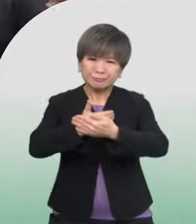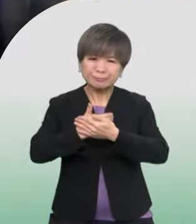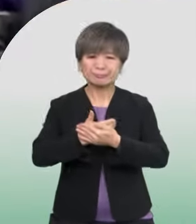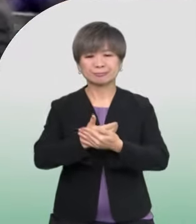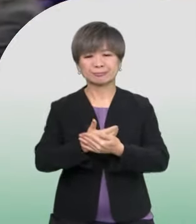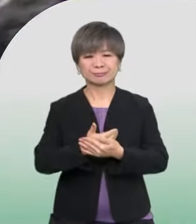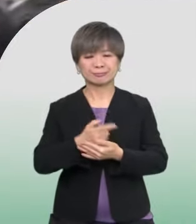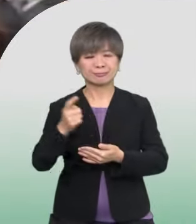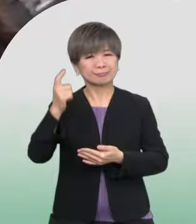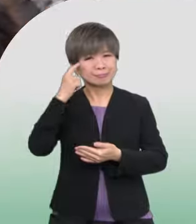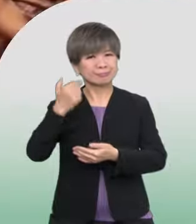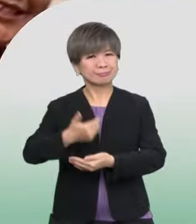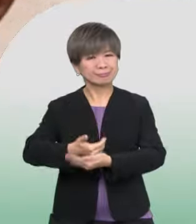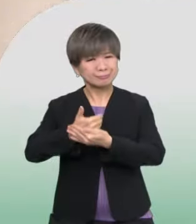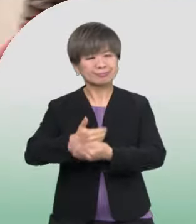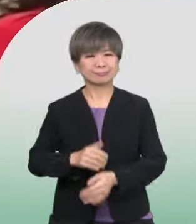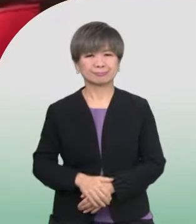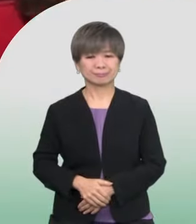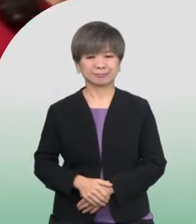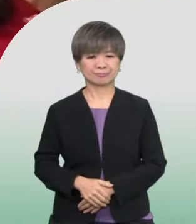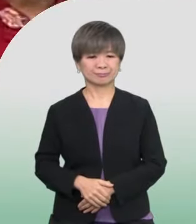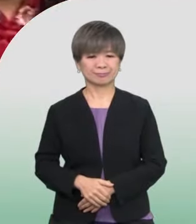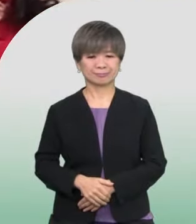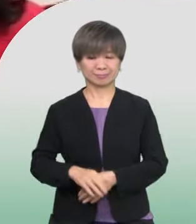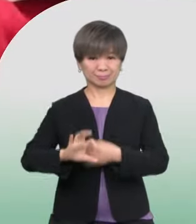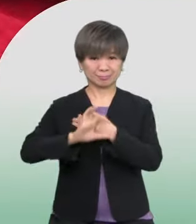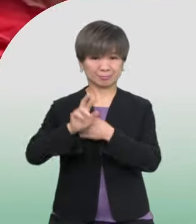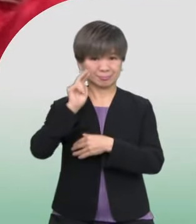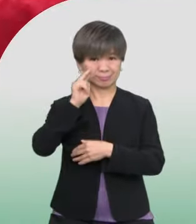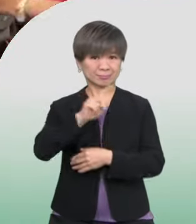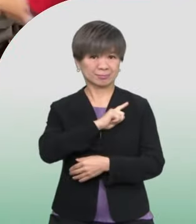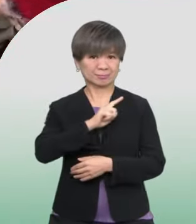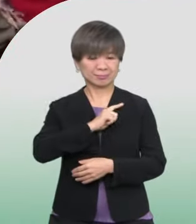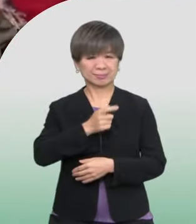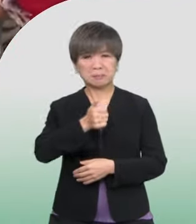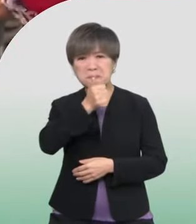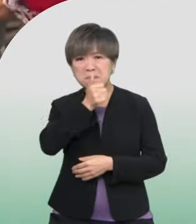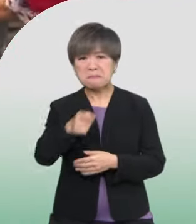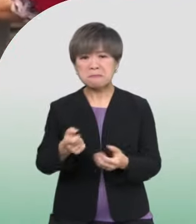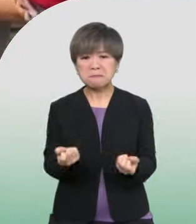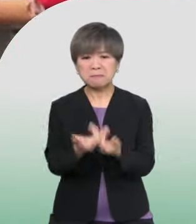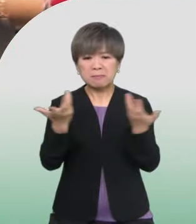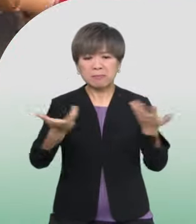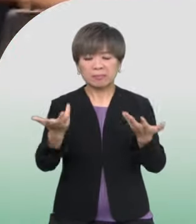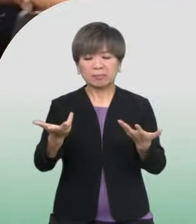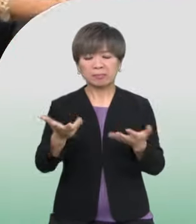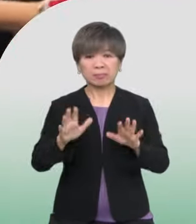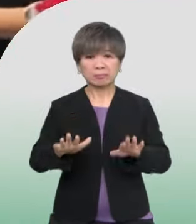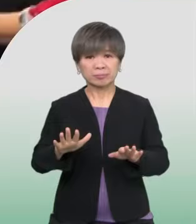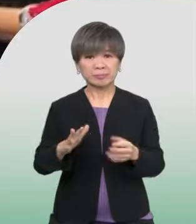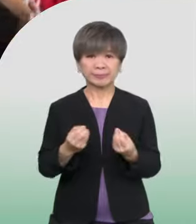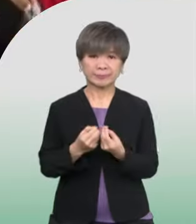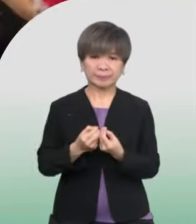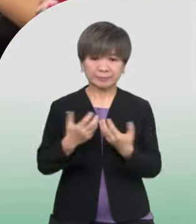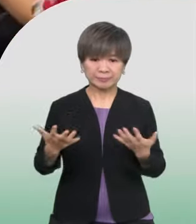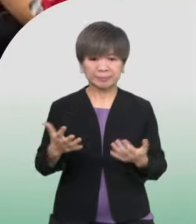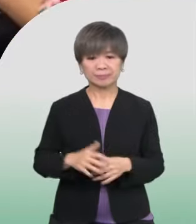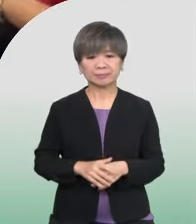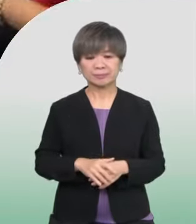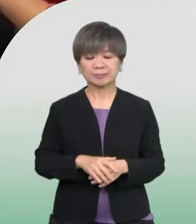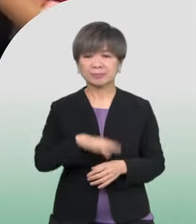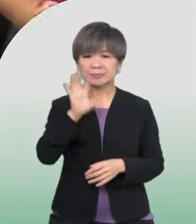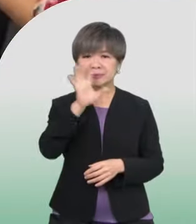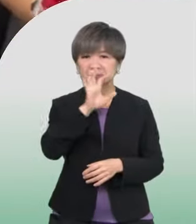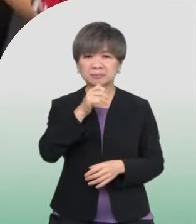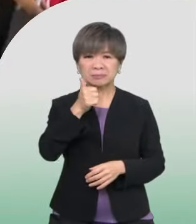是男艺人男艺人。 我伫外国看到自家嘅故乡啊，我哋好做在做嘅事情，就系老安尼，美好优美嘅